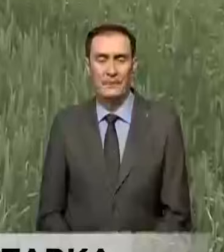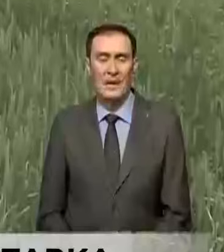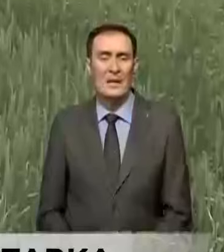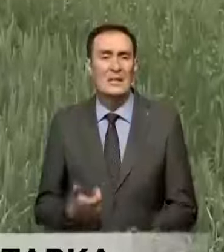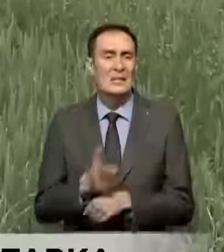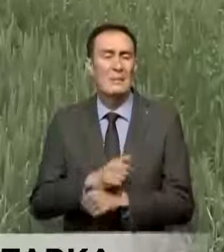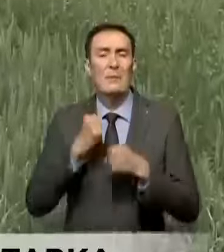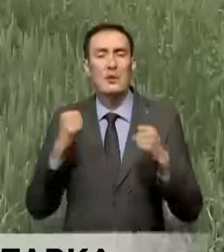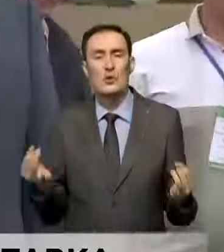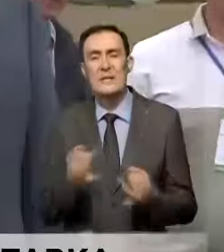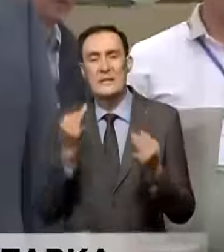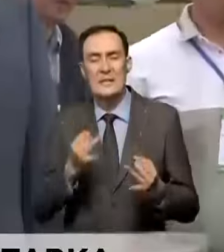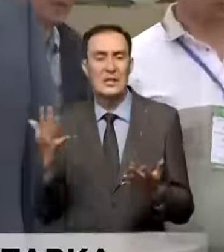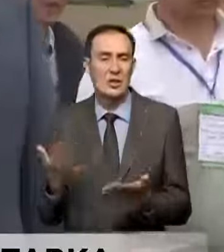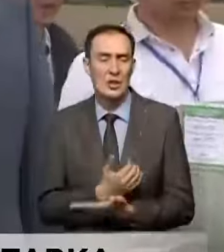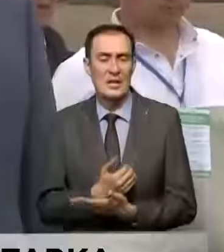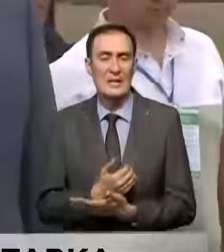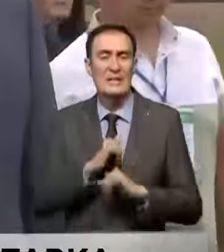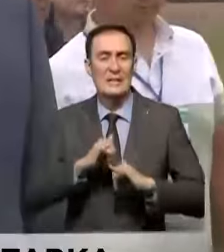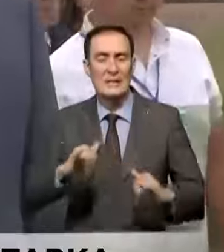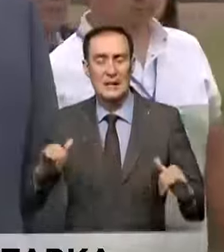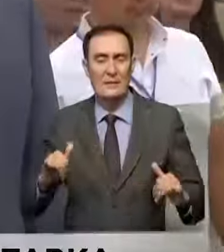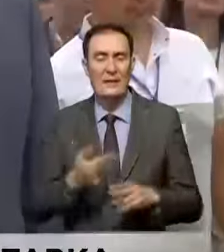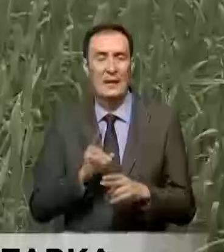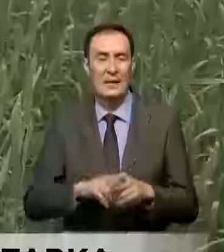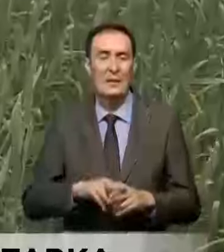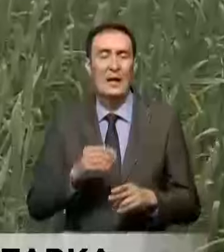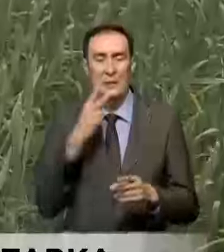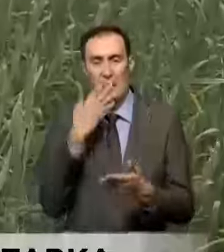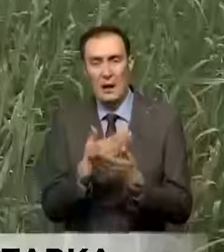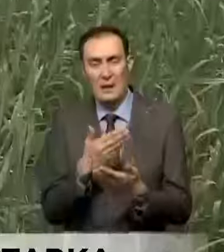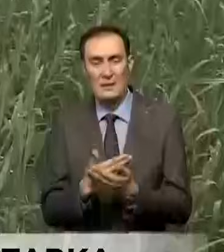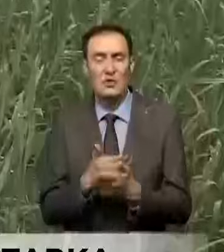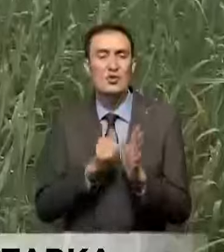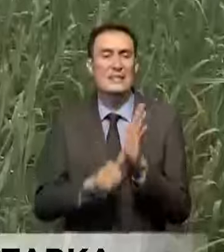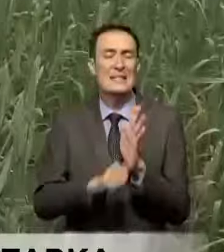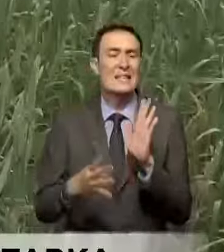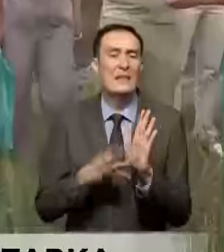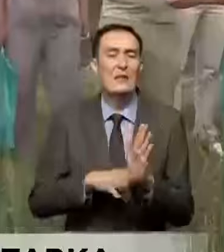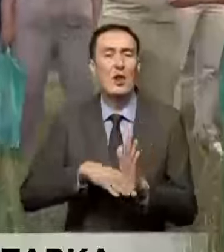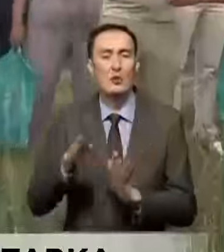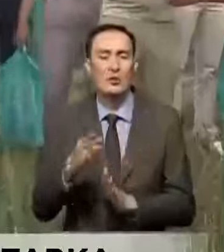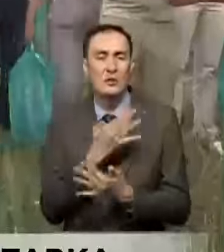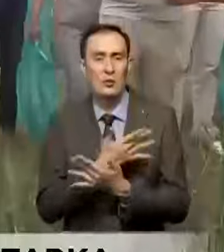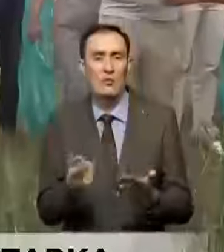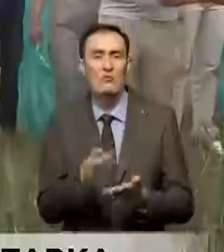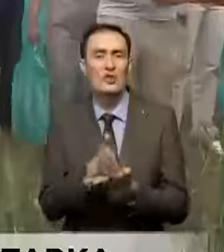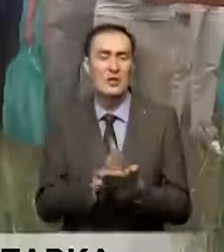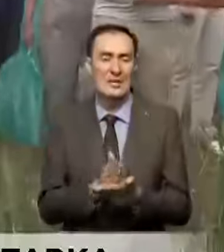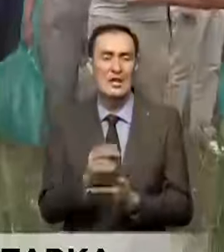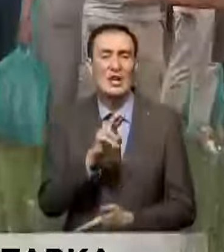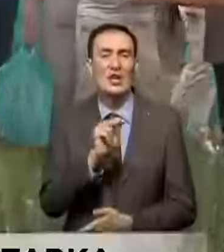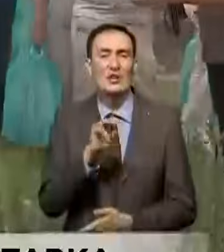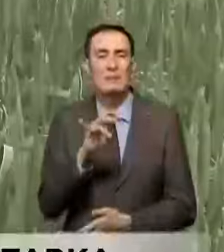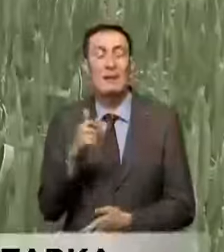Самый большой интерес к достижениям селекционеров на этой делянке они демонстрируют 69 лучших сортов пшеницы и